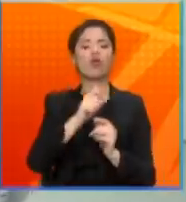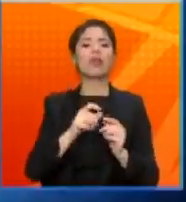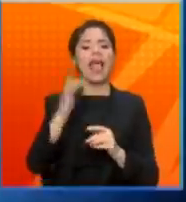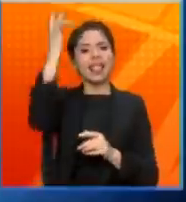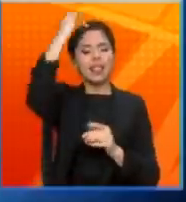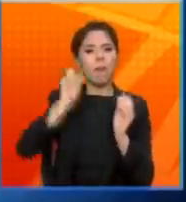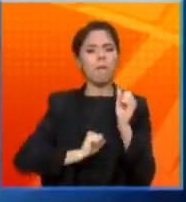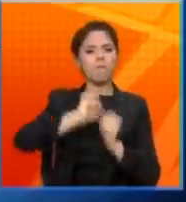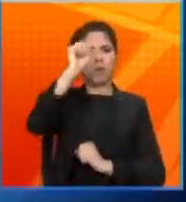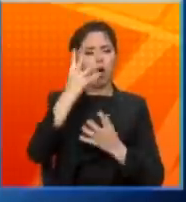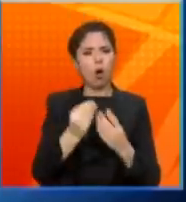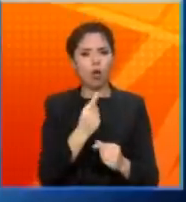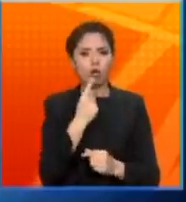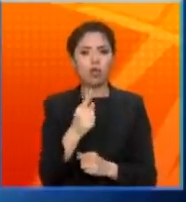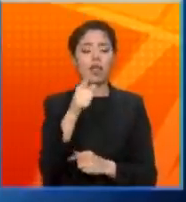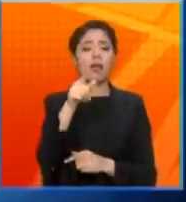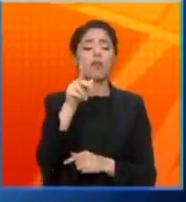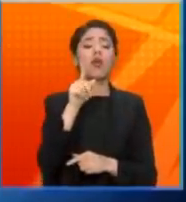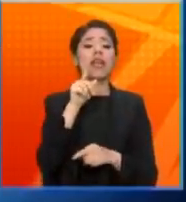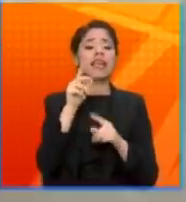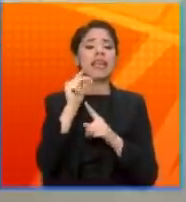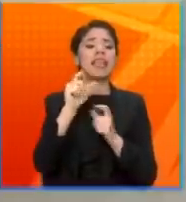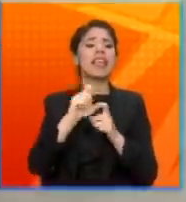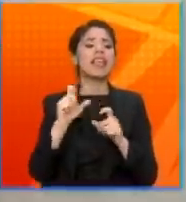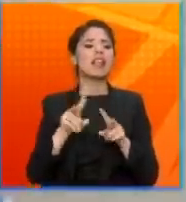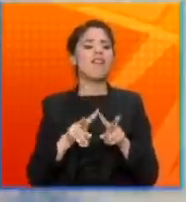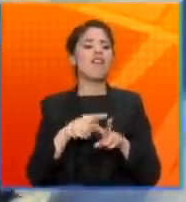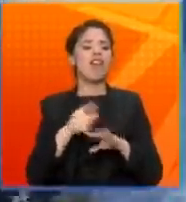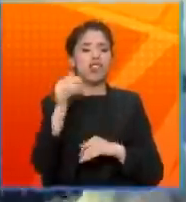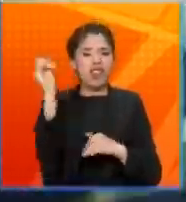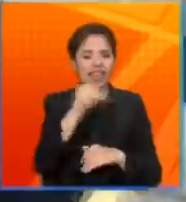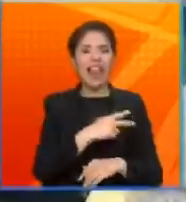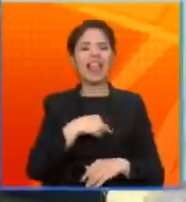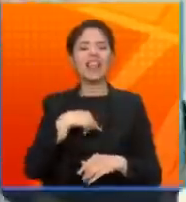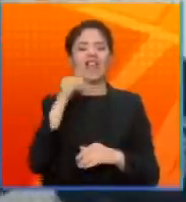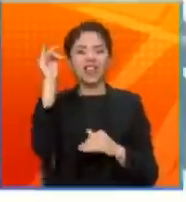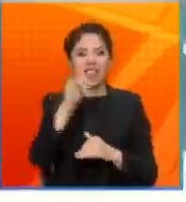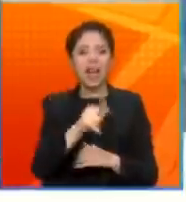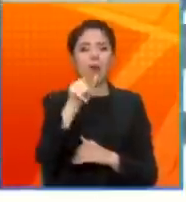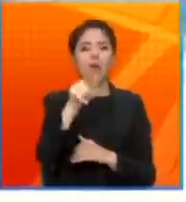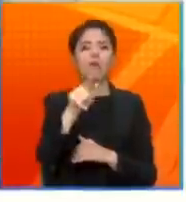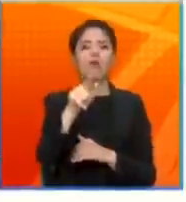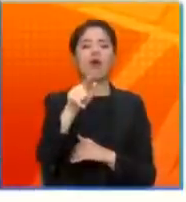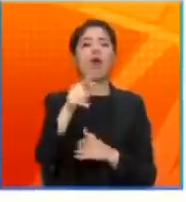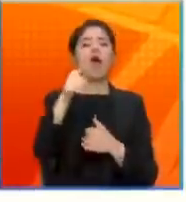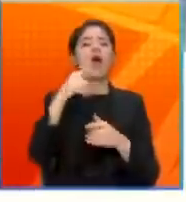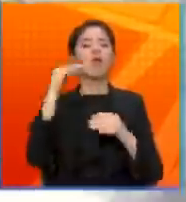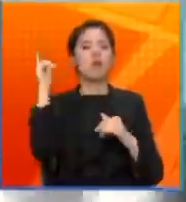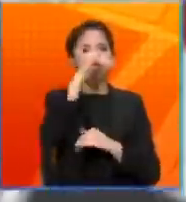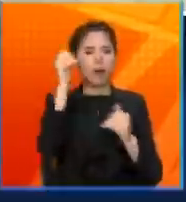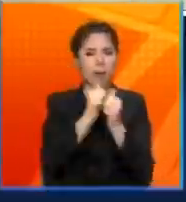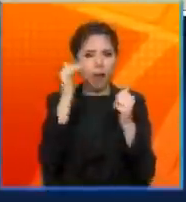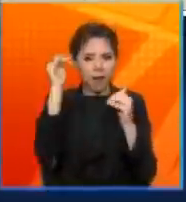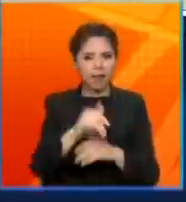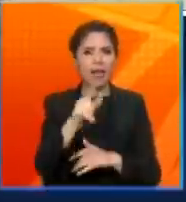söyledi. Bakan Koca, İsveç'ten ambulans uçakla getirilen Emrullah Gülüşken ve çocuklarına ilişkin ortaya atılan iddialara da